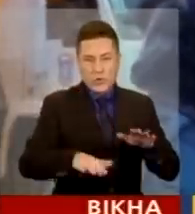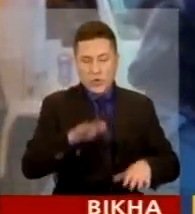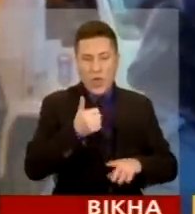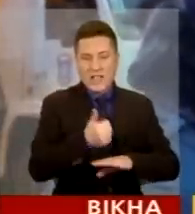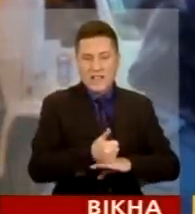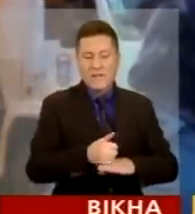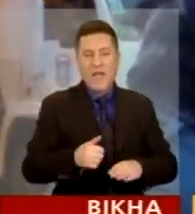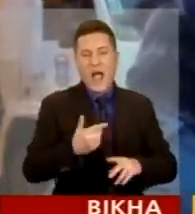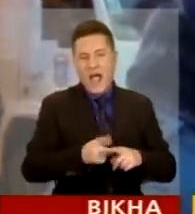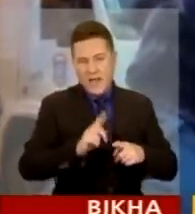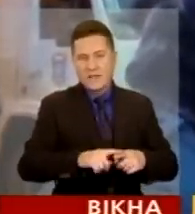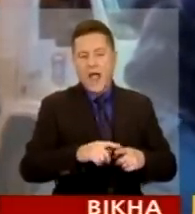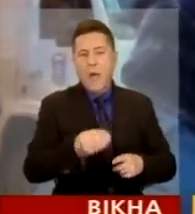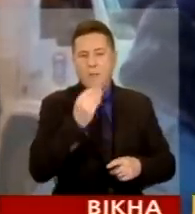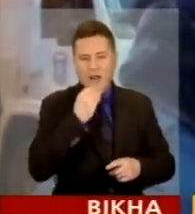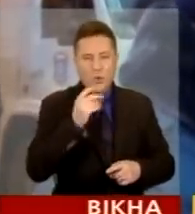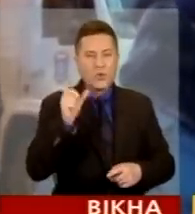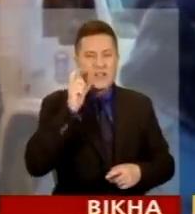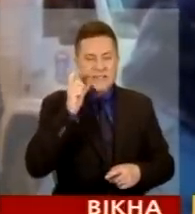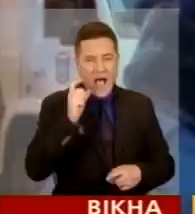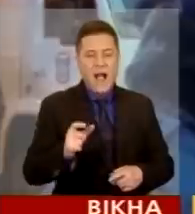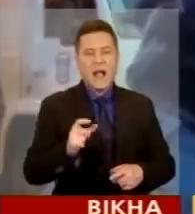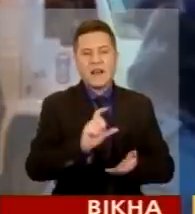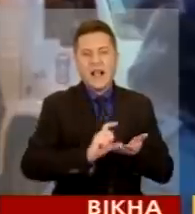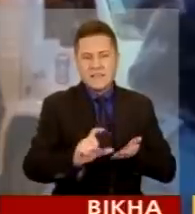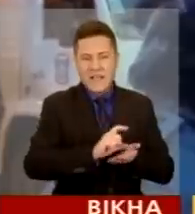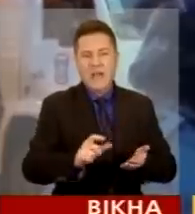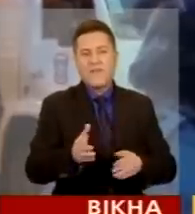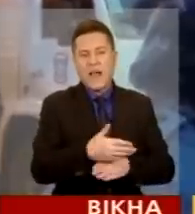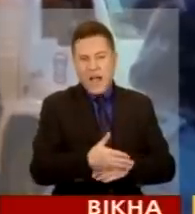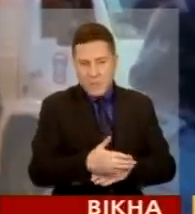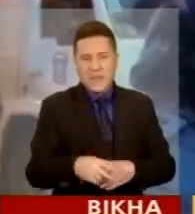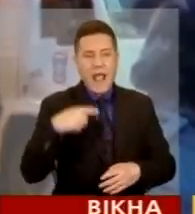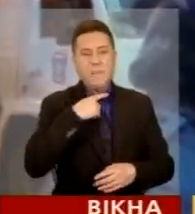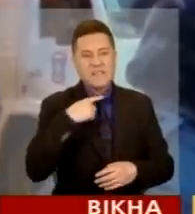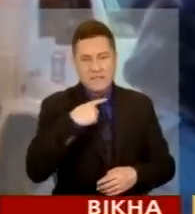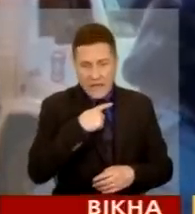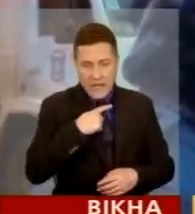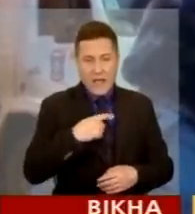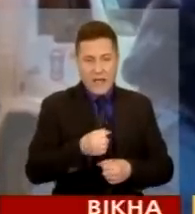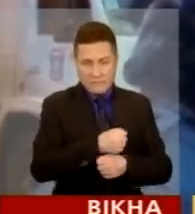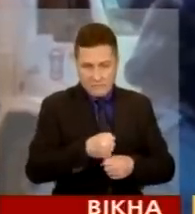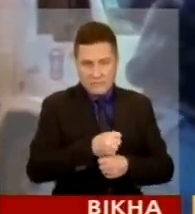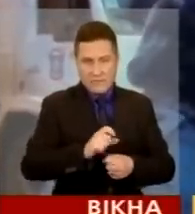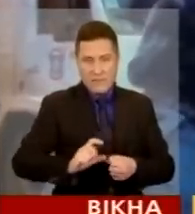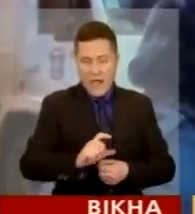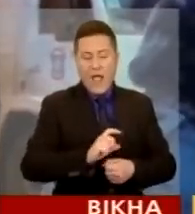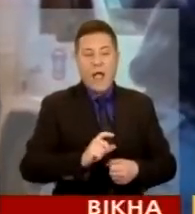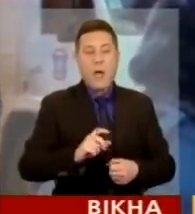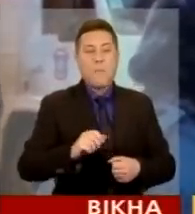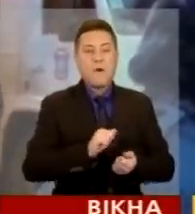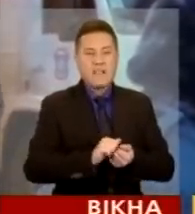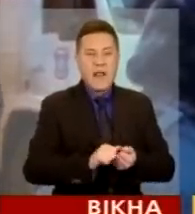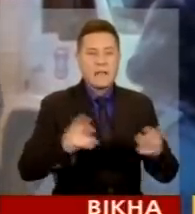составляет продукты. Это сахар, мясные, рыбные консервы. Также материалы, необходимые для